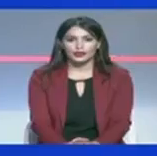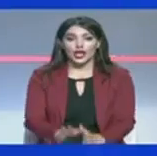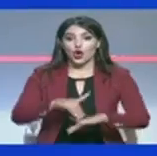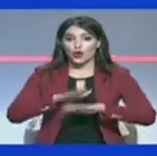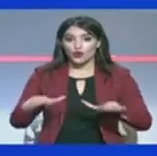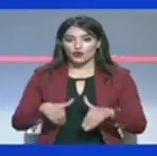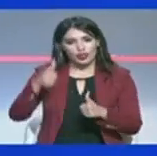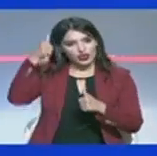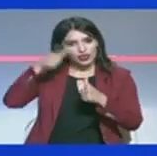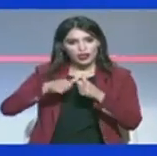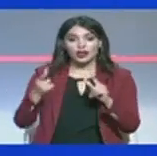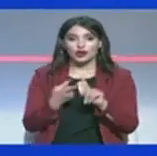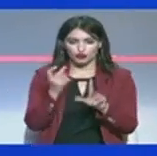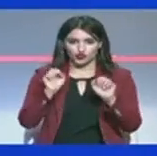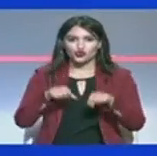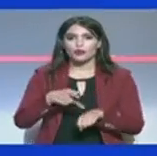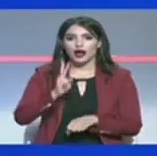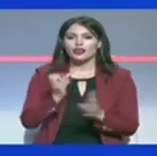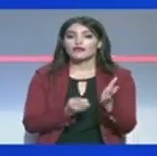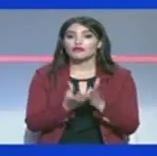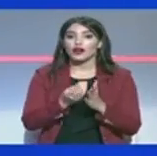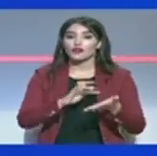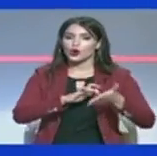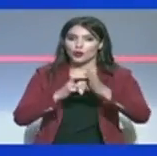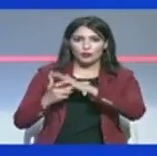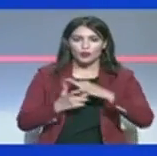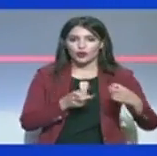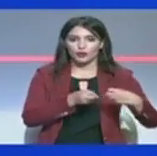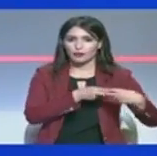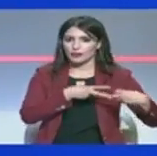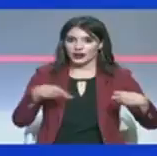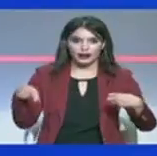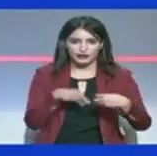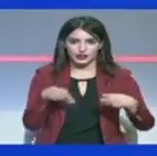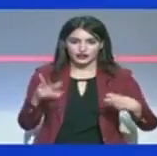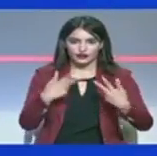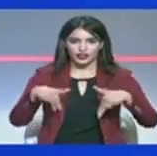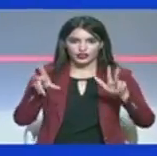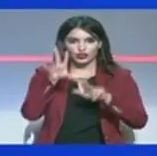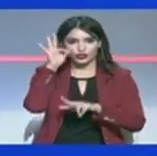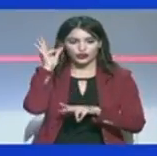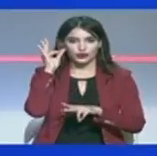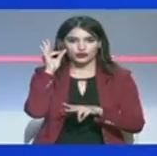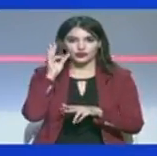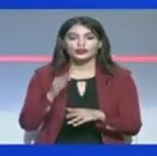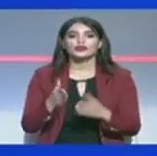وفي الختام نشير إلى أنه بإمكانكم متابعة هذه النشرة وغيرها من الأخبار على بوابة التلفزة